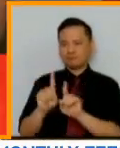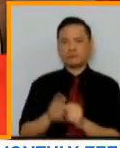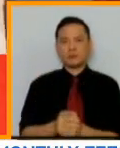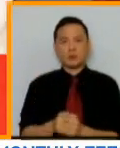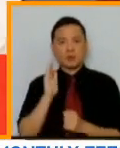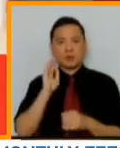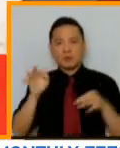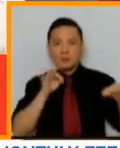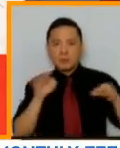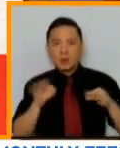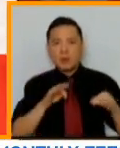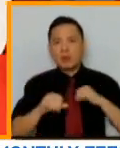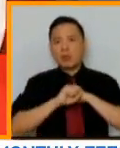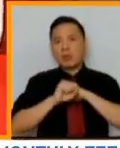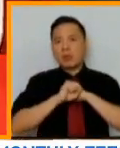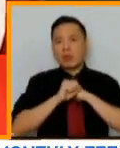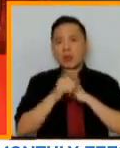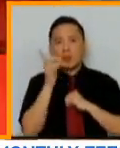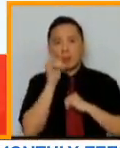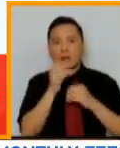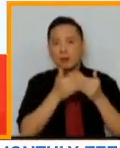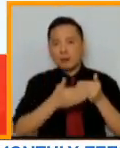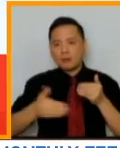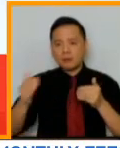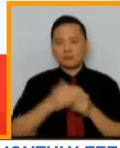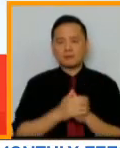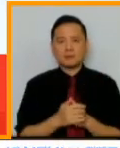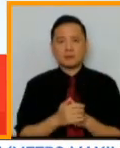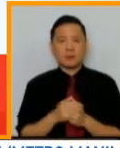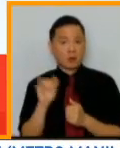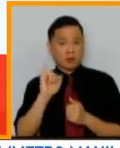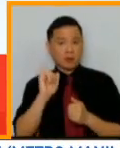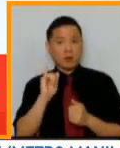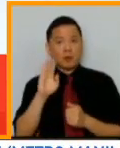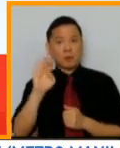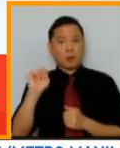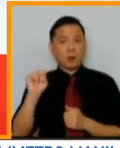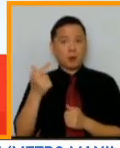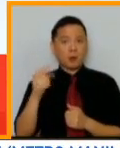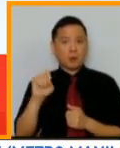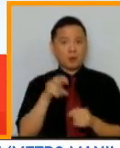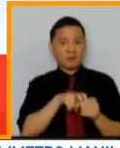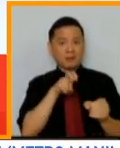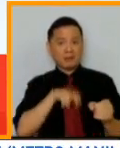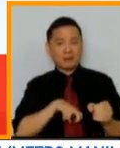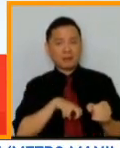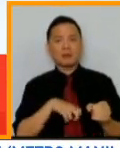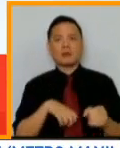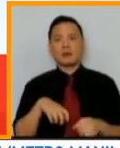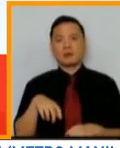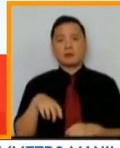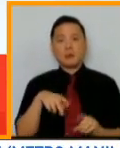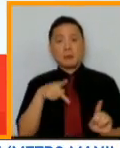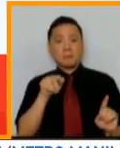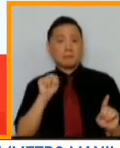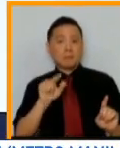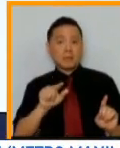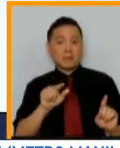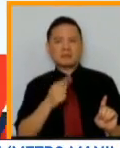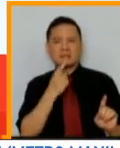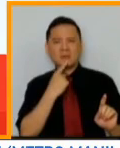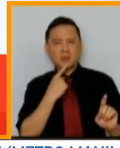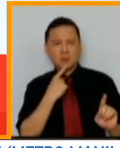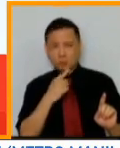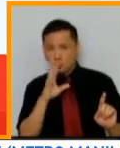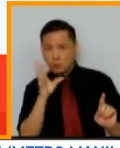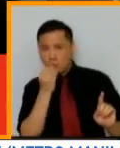naman ni Senador Bongo sa kanyang kandidatura, tanong ni Lacson, sino na ang magiging administration candidate? Binanggit niya